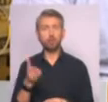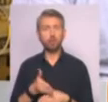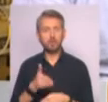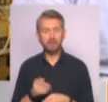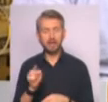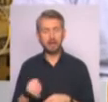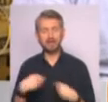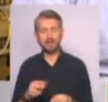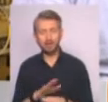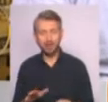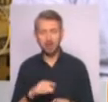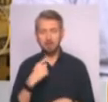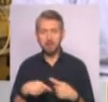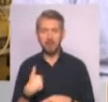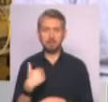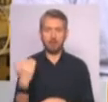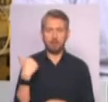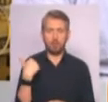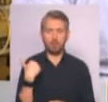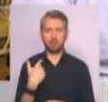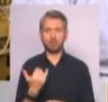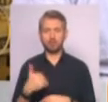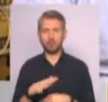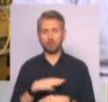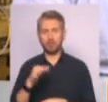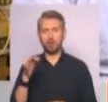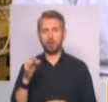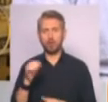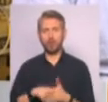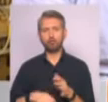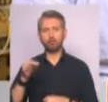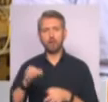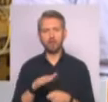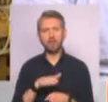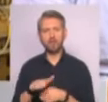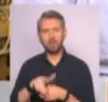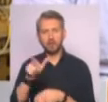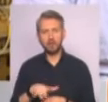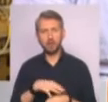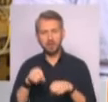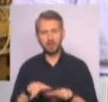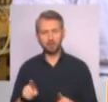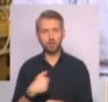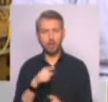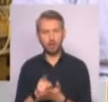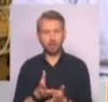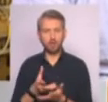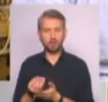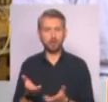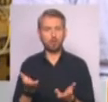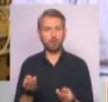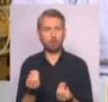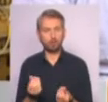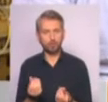дали. И постоянно меня дергают, уже даже было от судебного исполнителя постановление, что я обязана выплатить такую-то